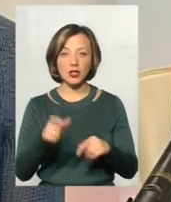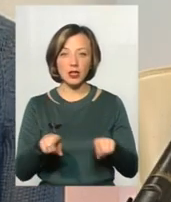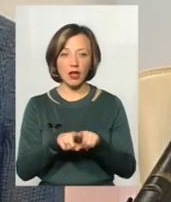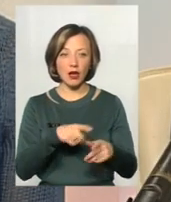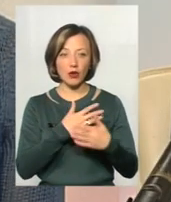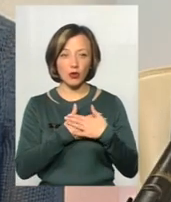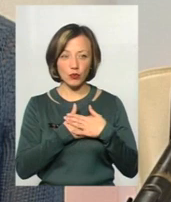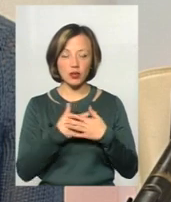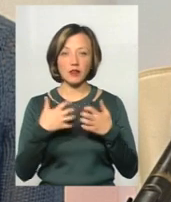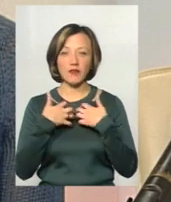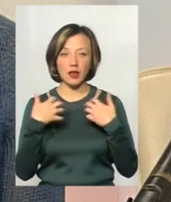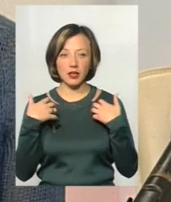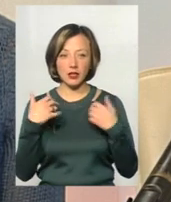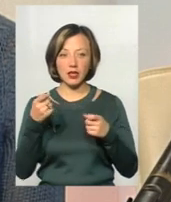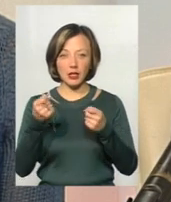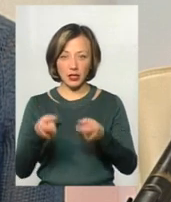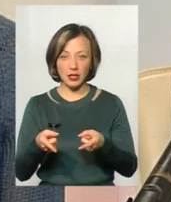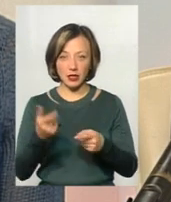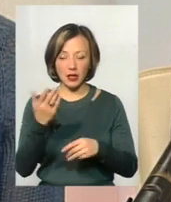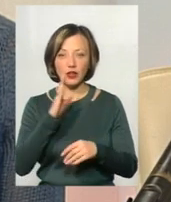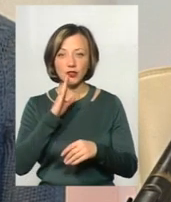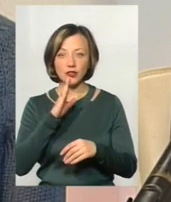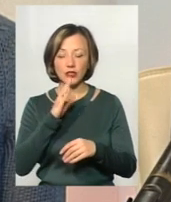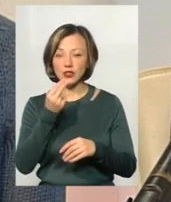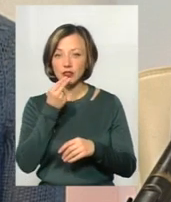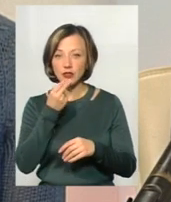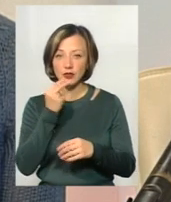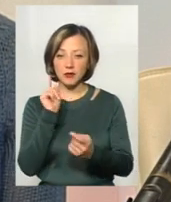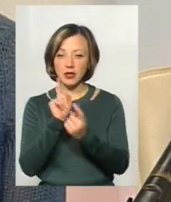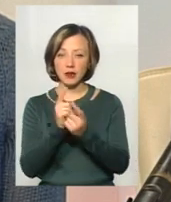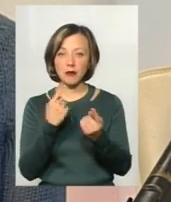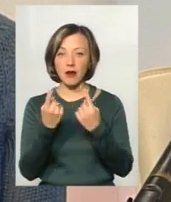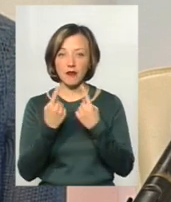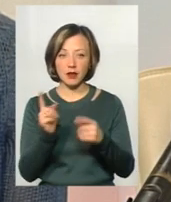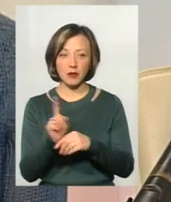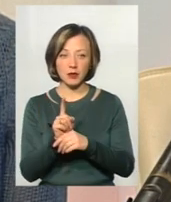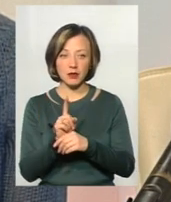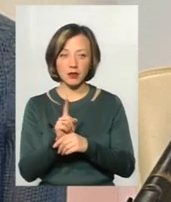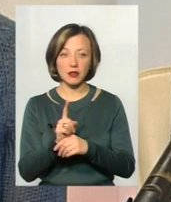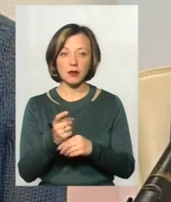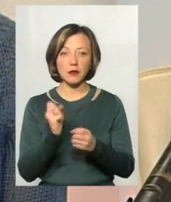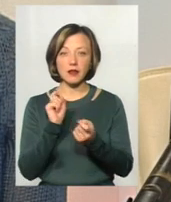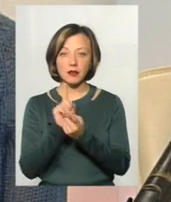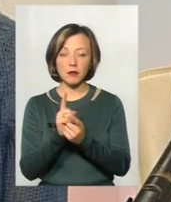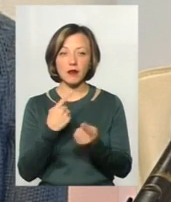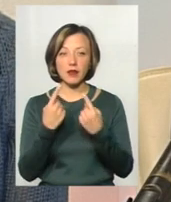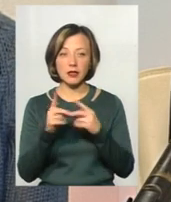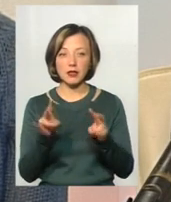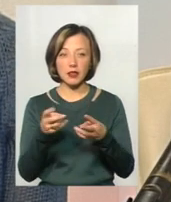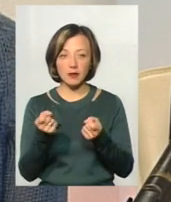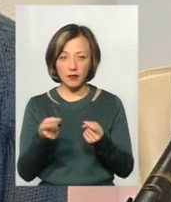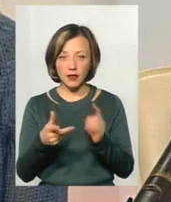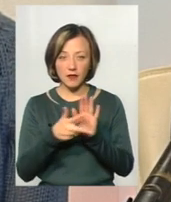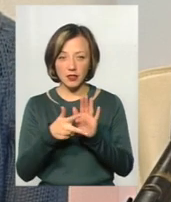любит тварин и кидает ежу, подойти и поговорить нормально, нормально, просто подойти и поговорить, что не кидайте